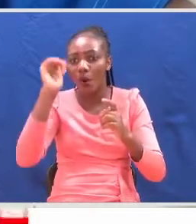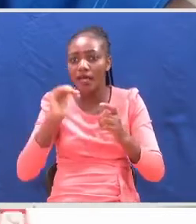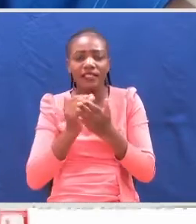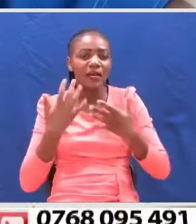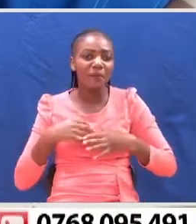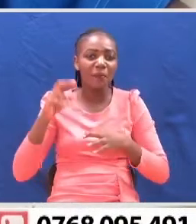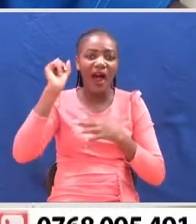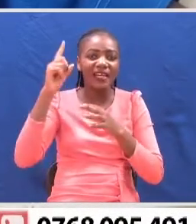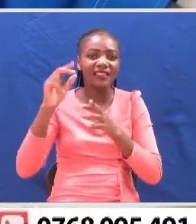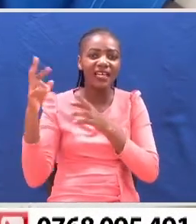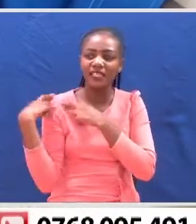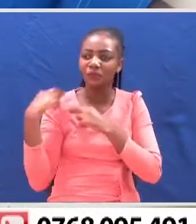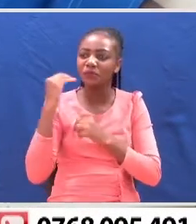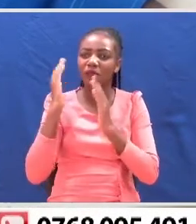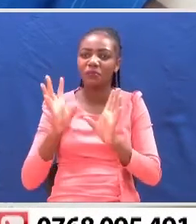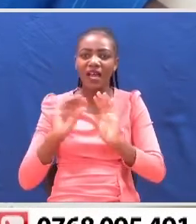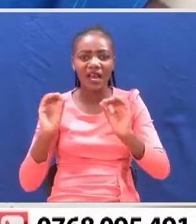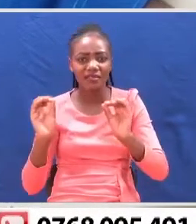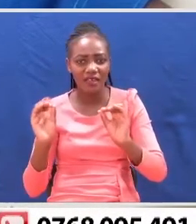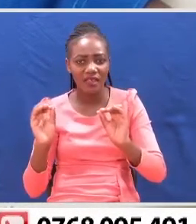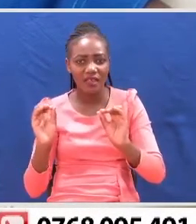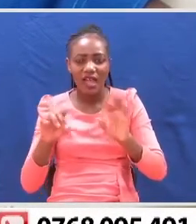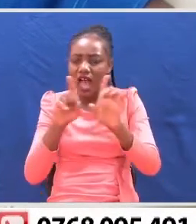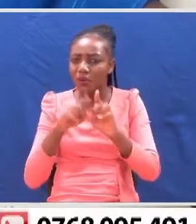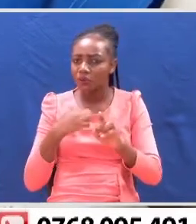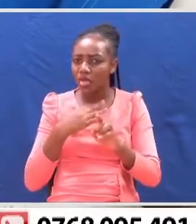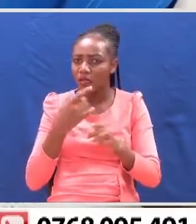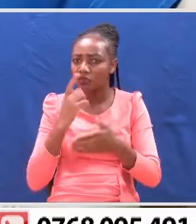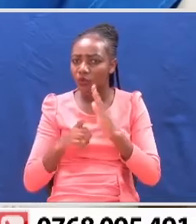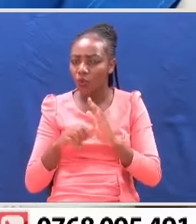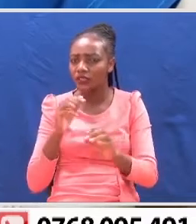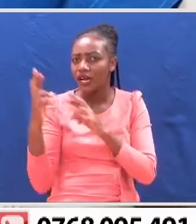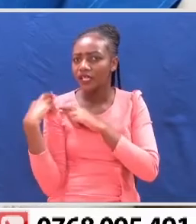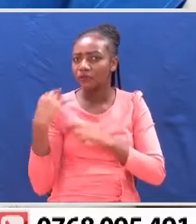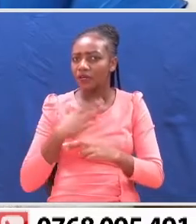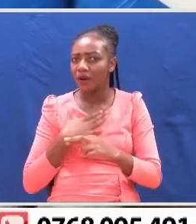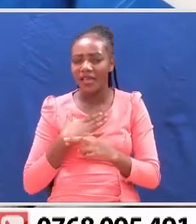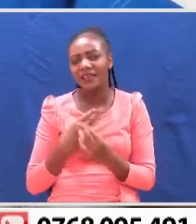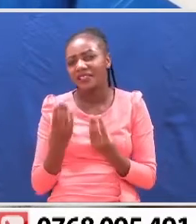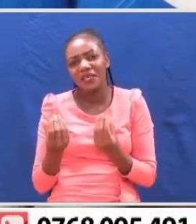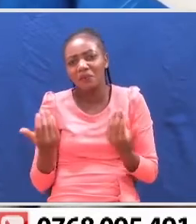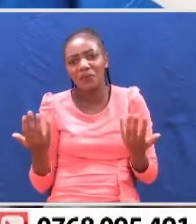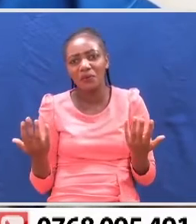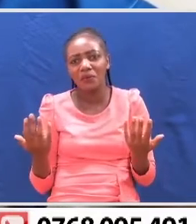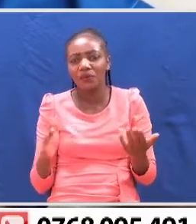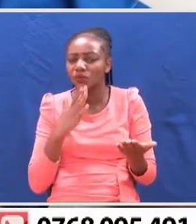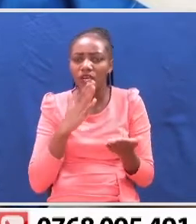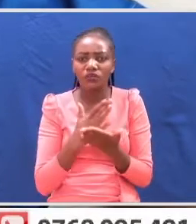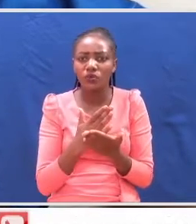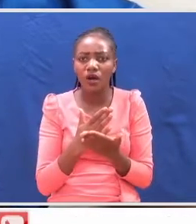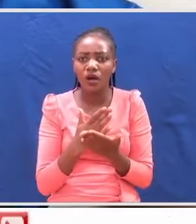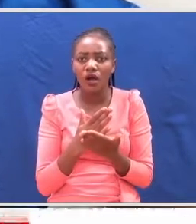speaker ni gani katika ukiwa na mjadala kama huo. Pia nimesema mimi kazi yangu ni kama referee. Ni kuhakikisha kwamba